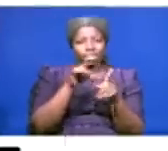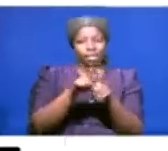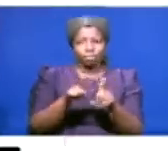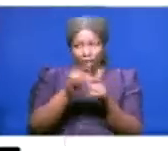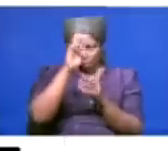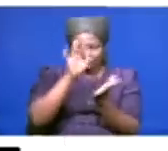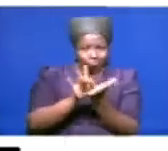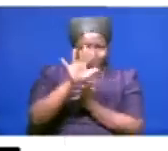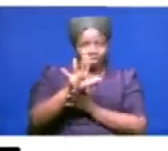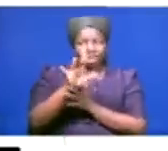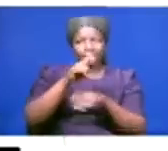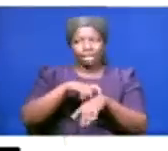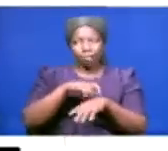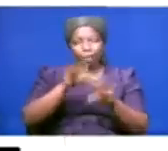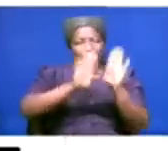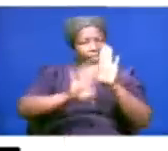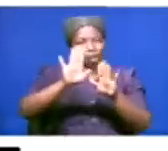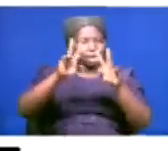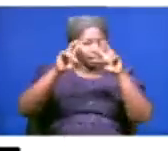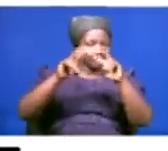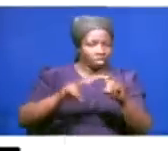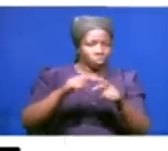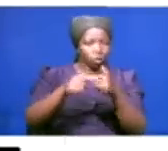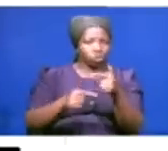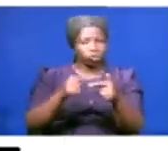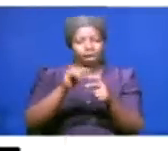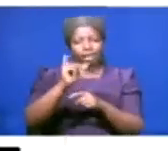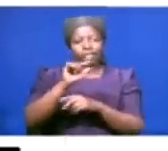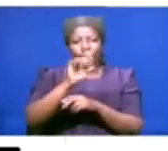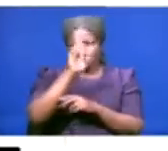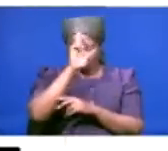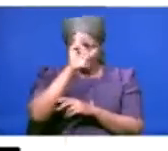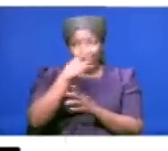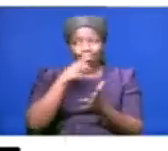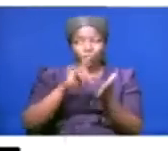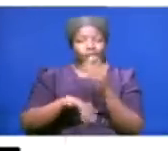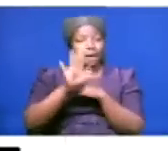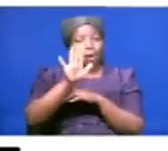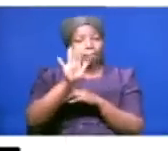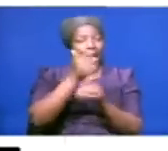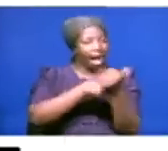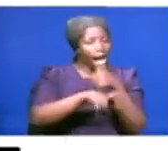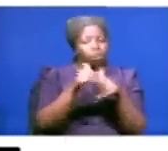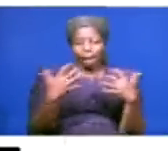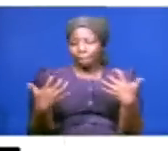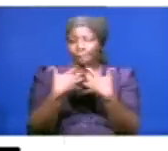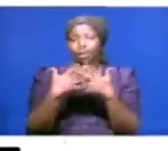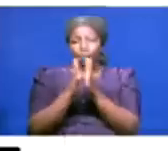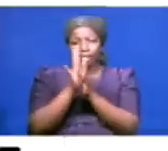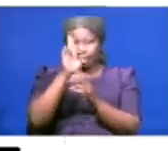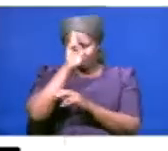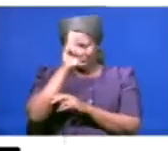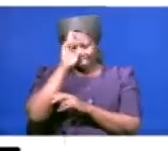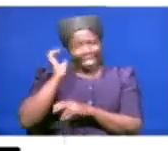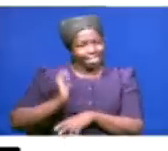ikianzishwa. Inspekta Jenerali wa polisi Japheth Koome amesema vitendo vya afisa huyo haviambatani na maadili ya polisi. Kwenye taarifa,